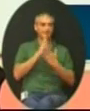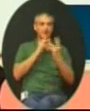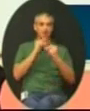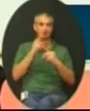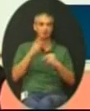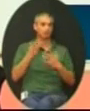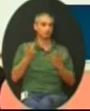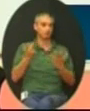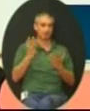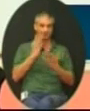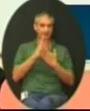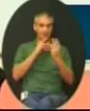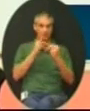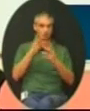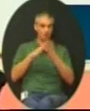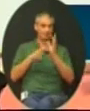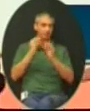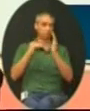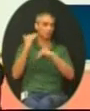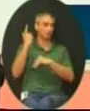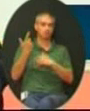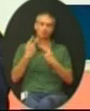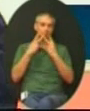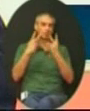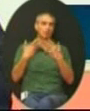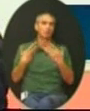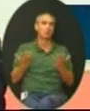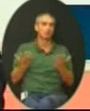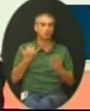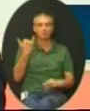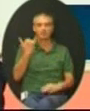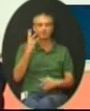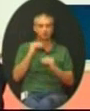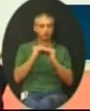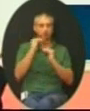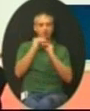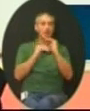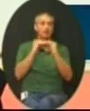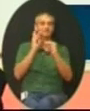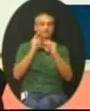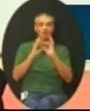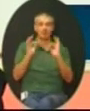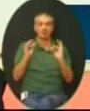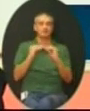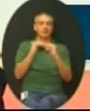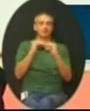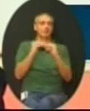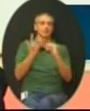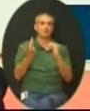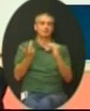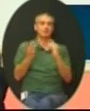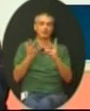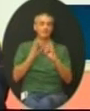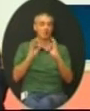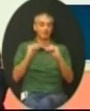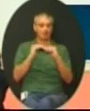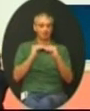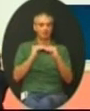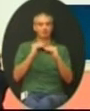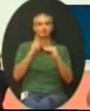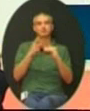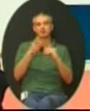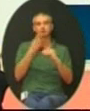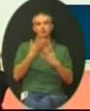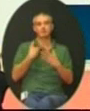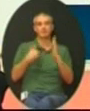עם השמונים. שהוא נדון אגב בבית המשפט העליון, אבל אין לו פתרון, כי תמיד יש איזשהו שלב שאתה צריך ממנו להתחיל, ובדרך כלל השלב הראשון שממנו אתה מתחיל, הוא שלב שבו